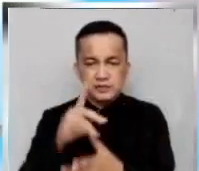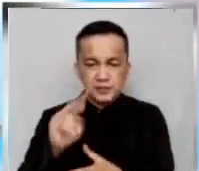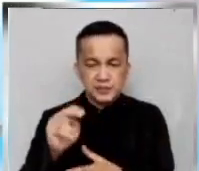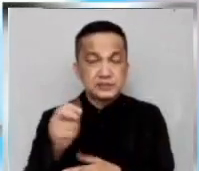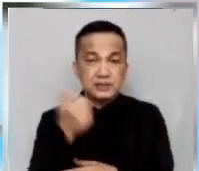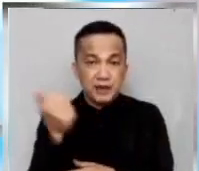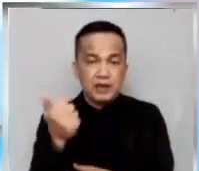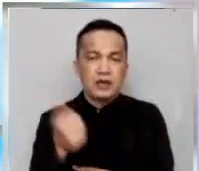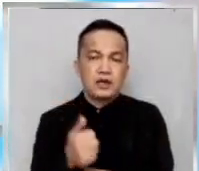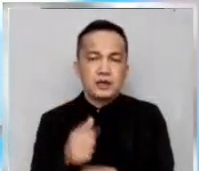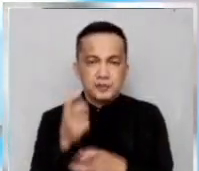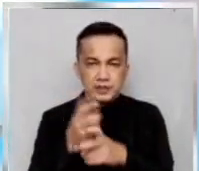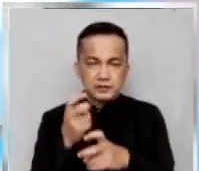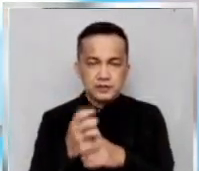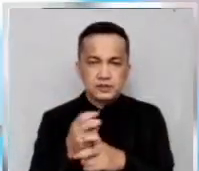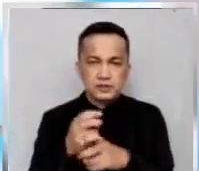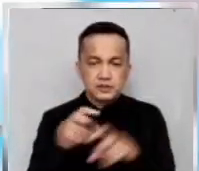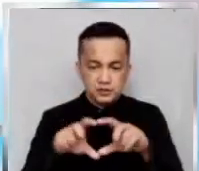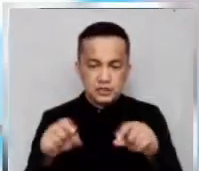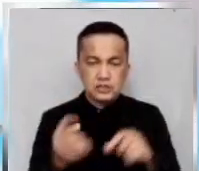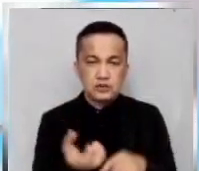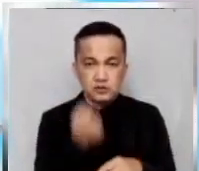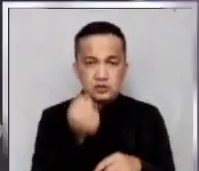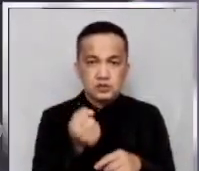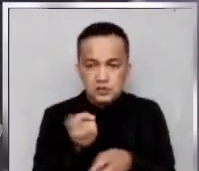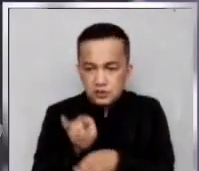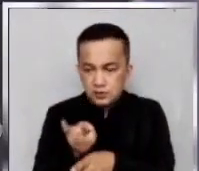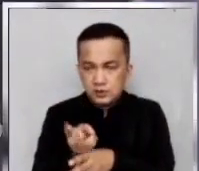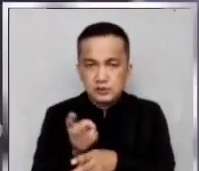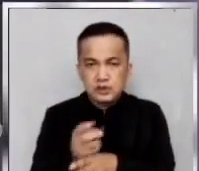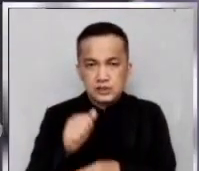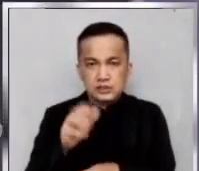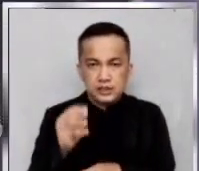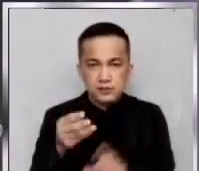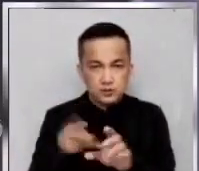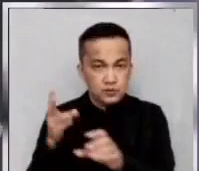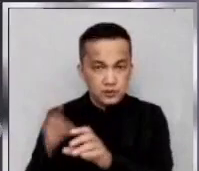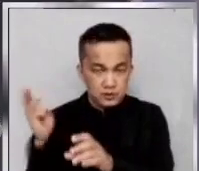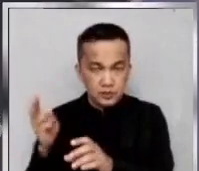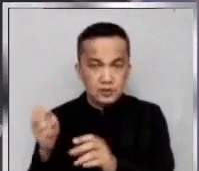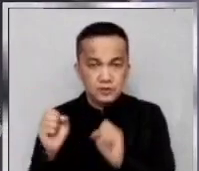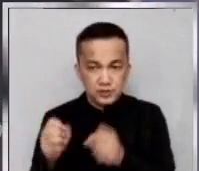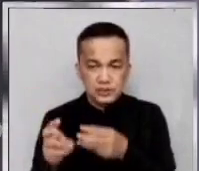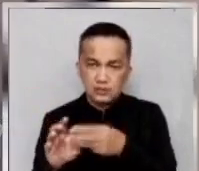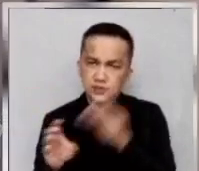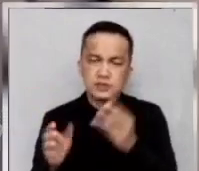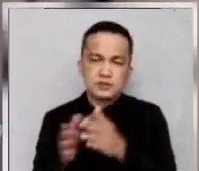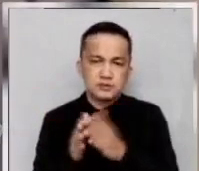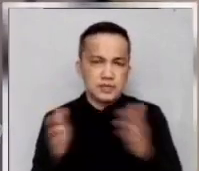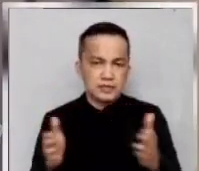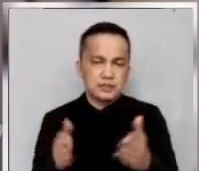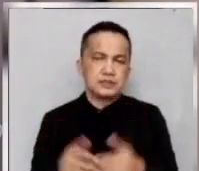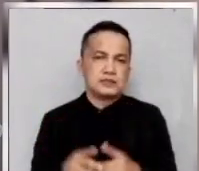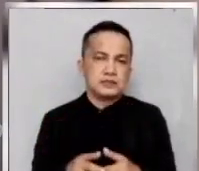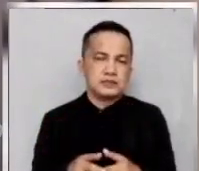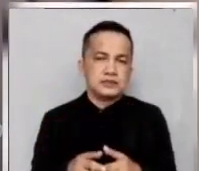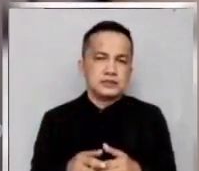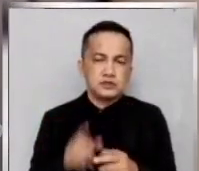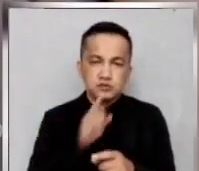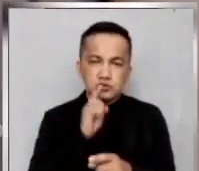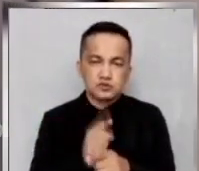Mahihirapan daw kasi ang cardholder na i-monitor ang mga ATM withdrawal at pwedeng mag-withdraw ng mas malaki sa aktwal na